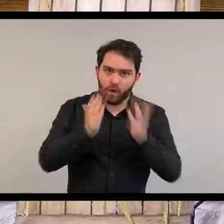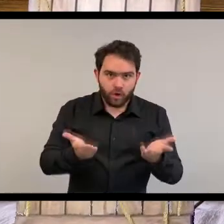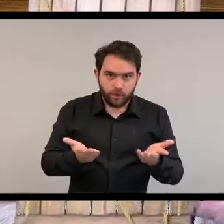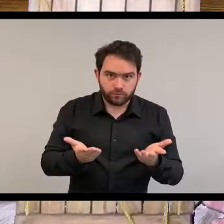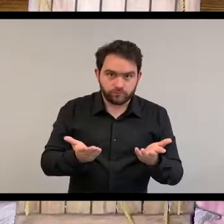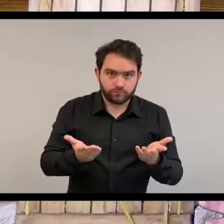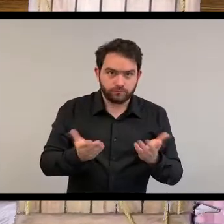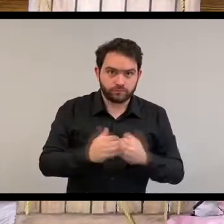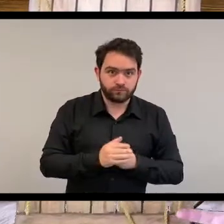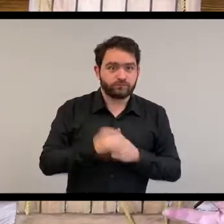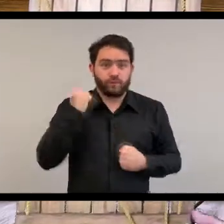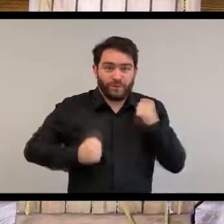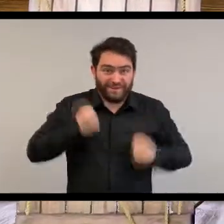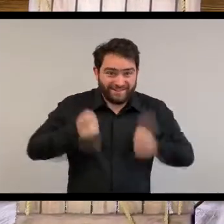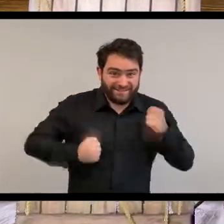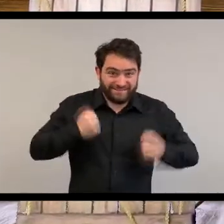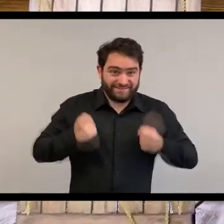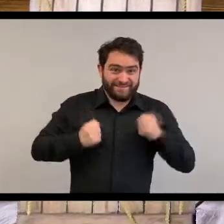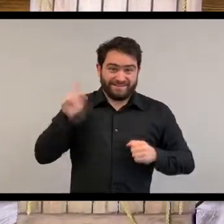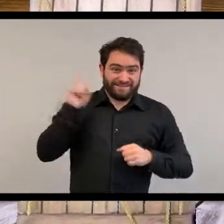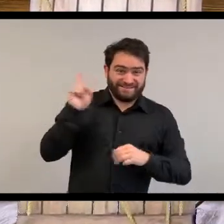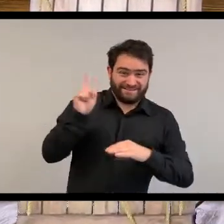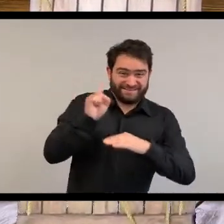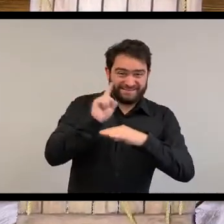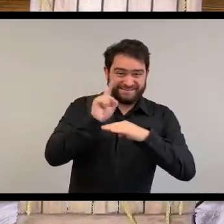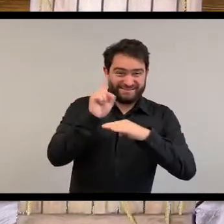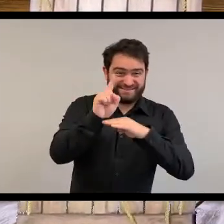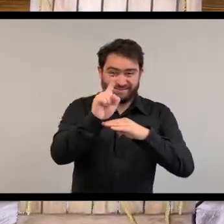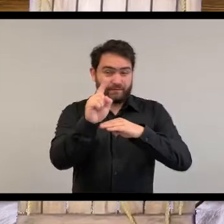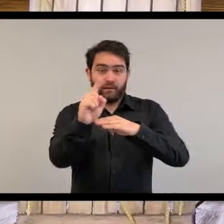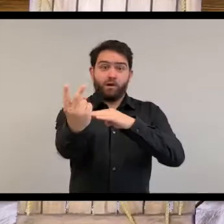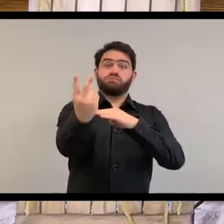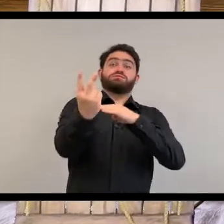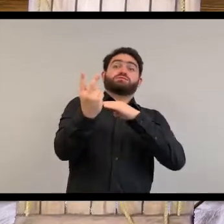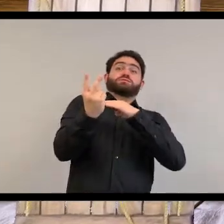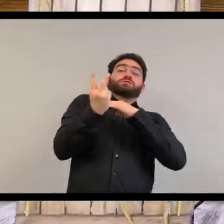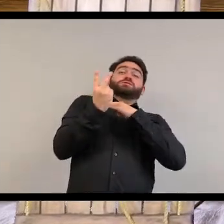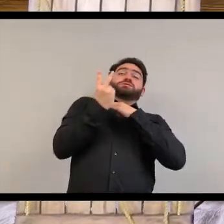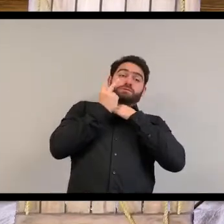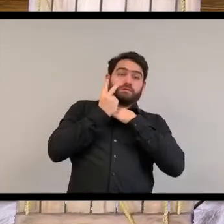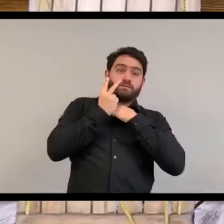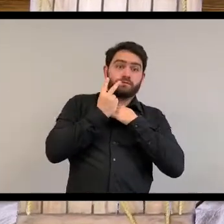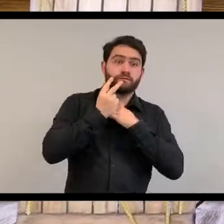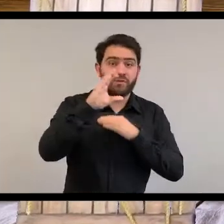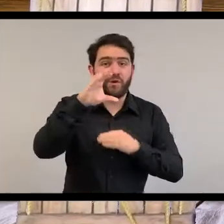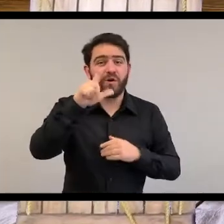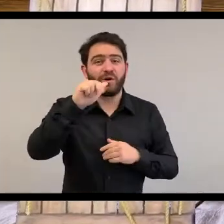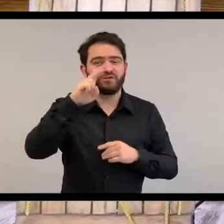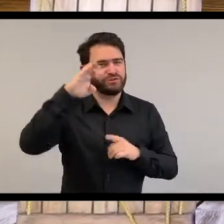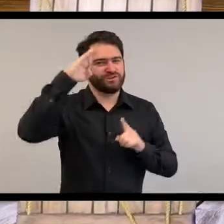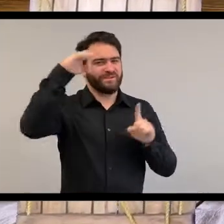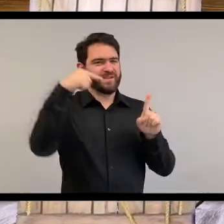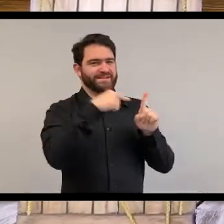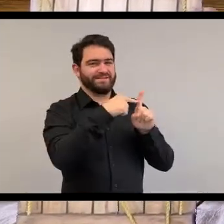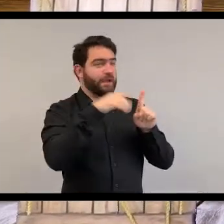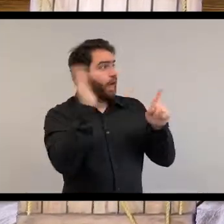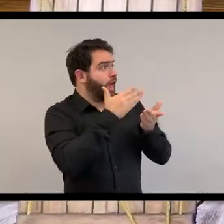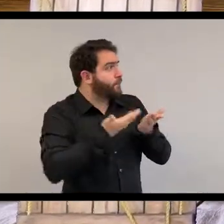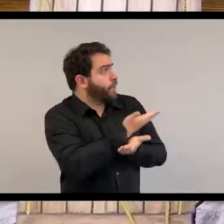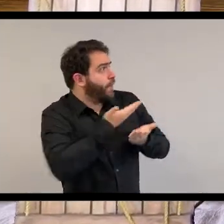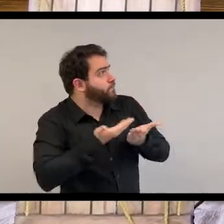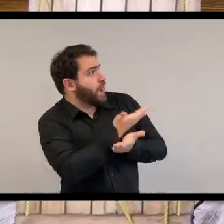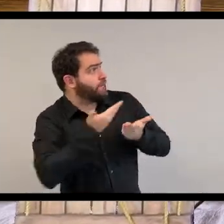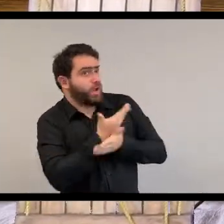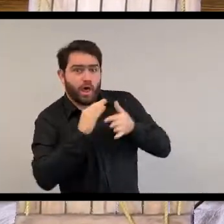lutin de Noël! » Elle fabrique des cadeaux! » « Ah! Extraordinaire! » Ils partent à la course, remontent la